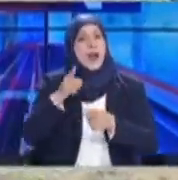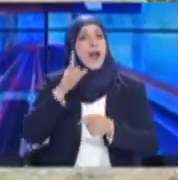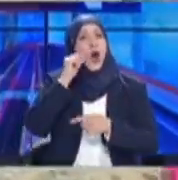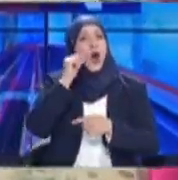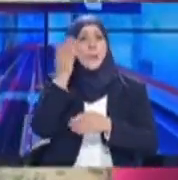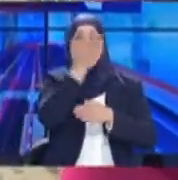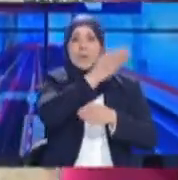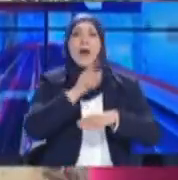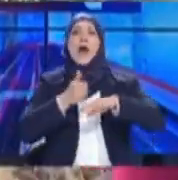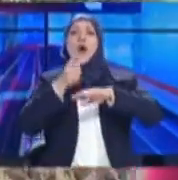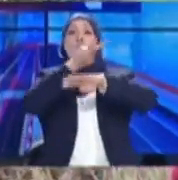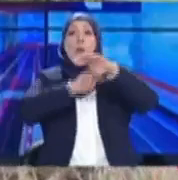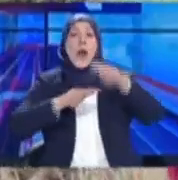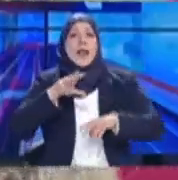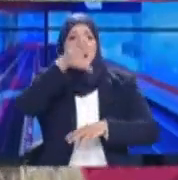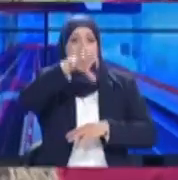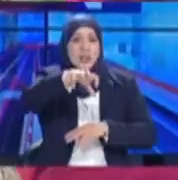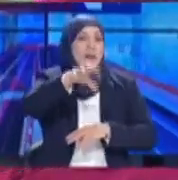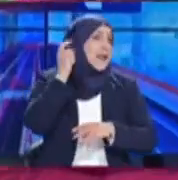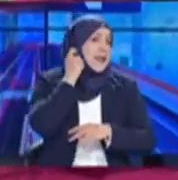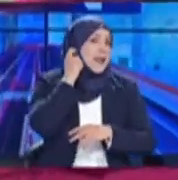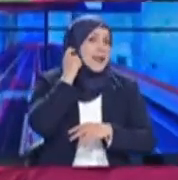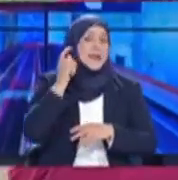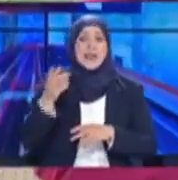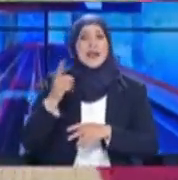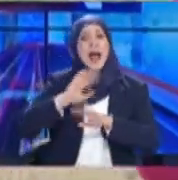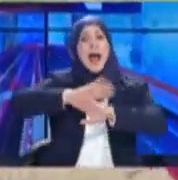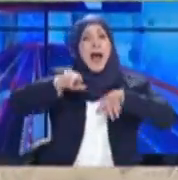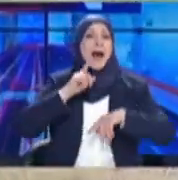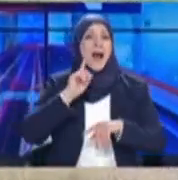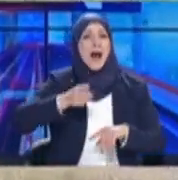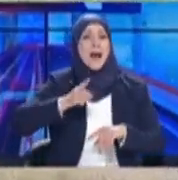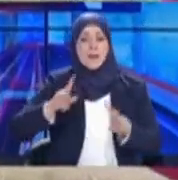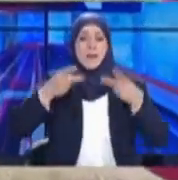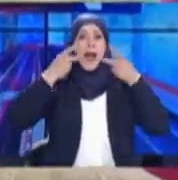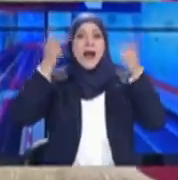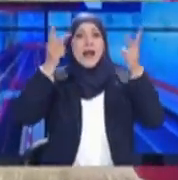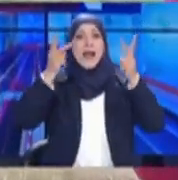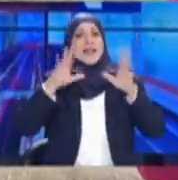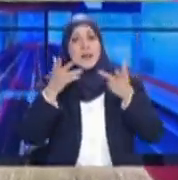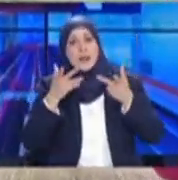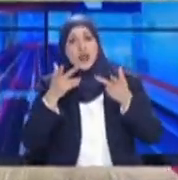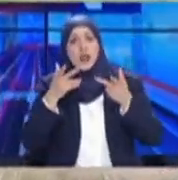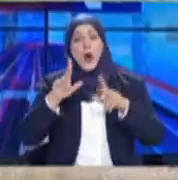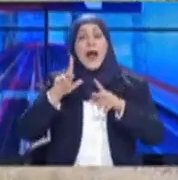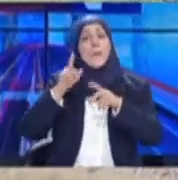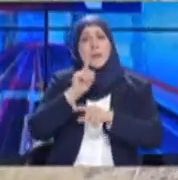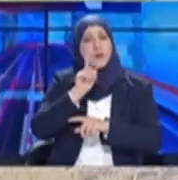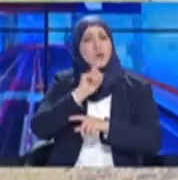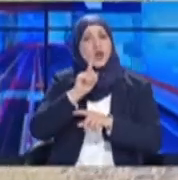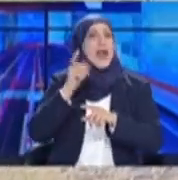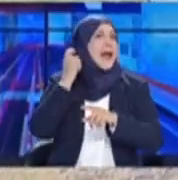الجهه اللي كان اخر قرارا عليه اليوم هو منقول الولايات الجزيه عن بقيه المدن لكن